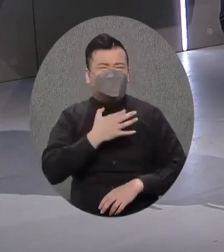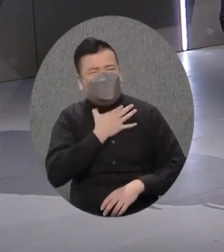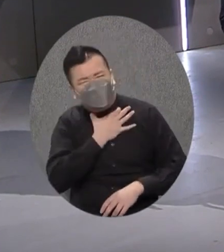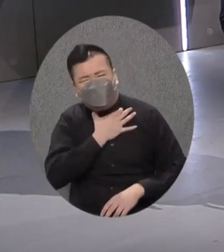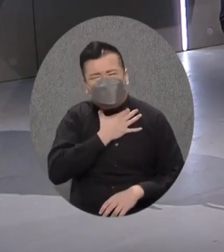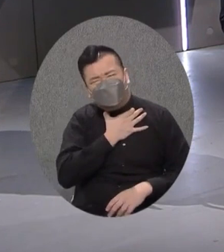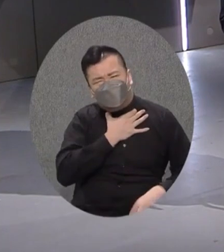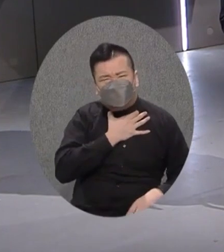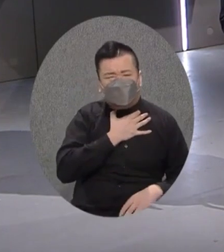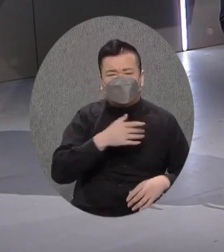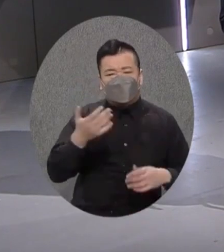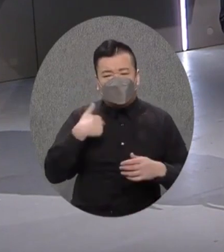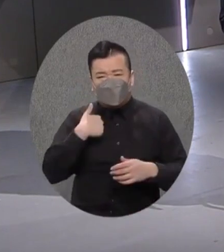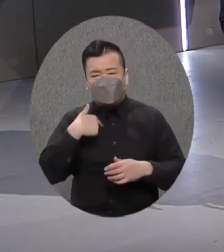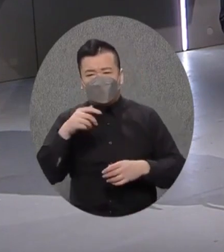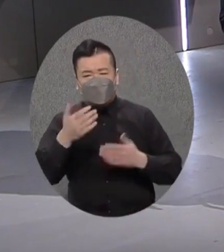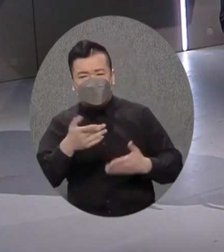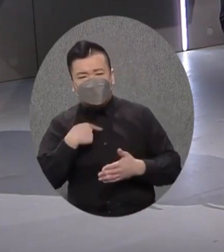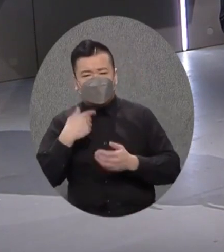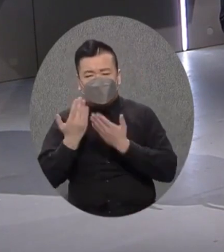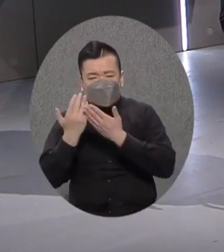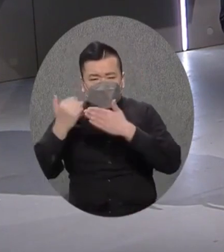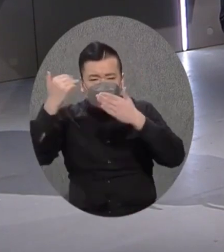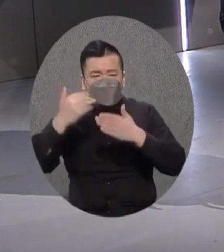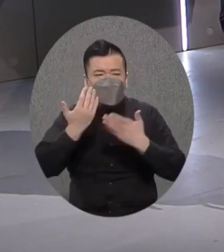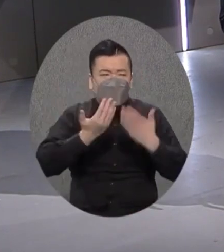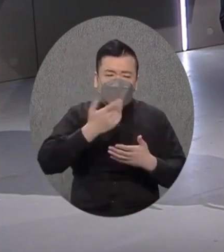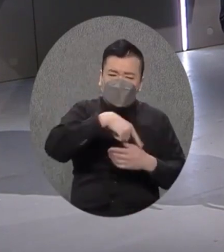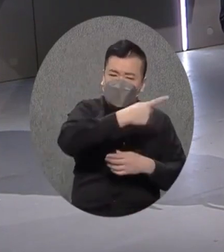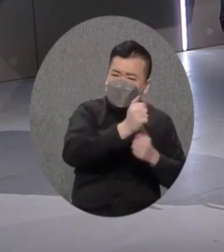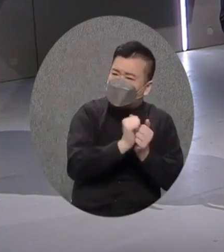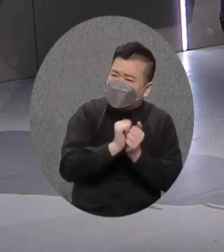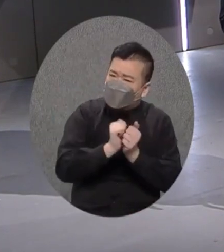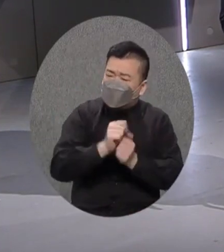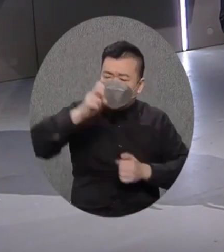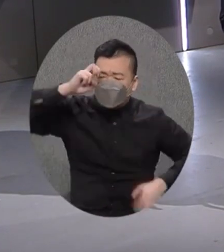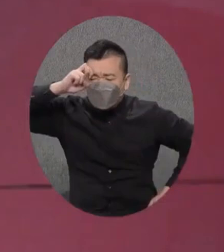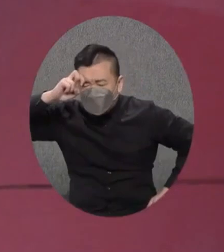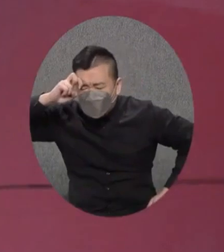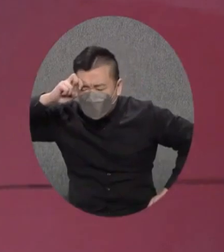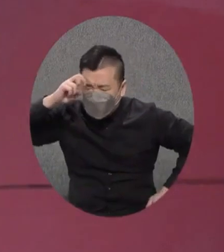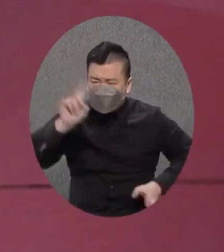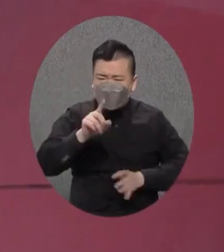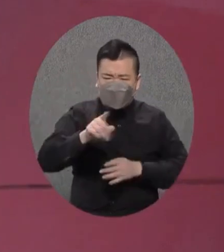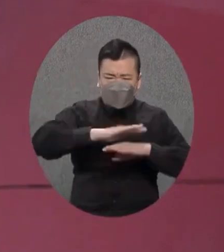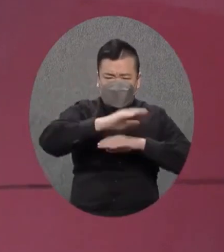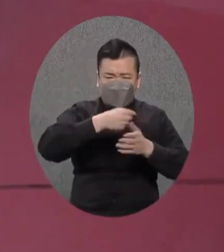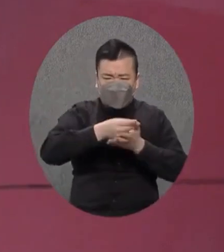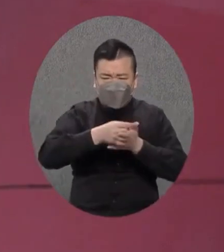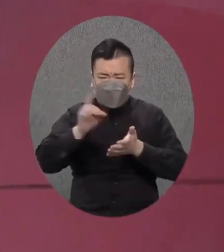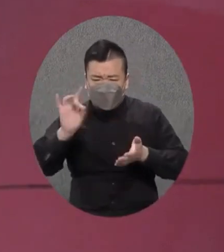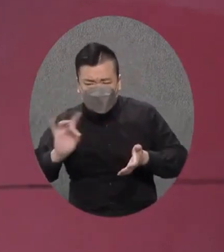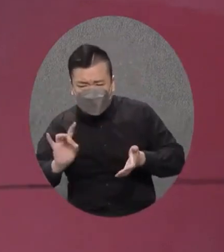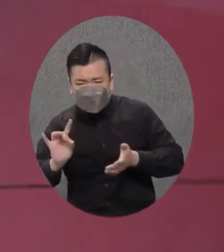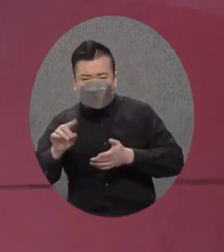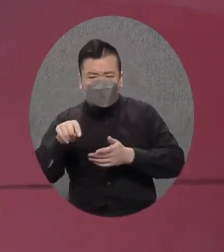時我啦，或者係我身邊嘅同學，或者係其他嘅朋友，佢諗緊嘅就係話版畫會俾紙嗰個